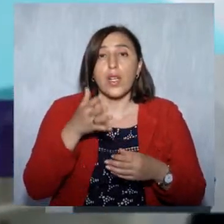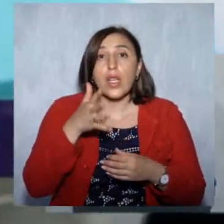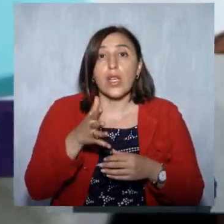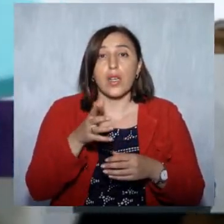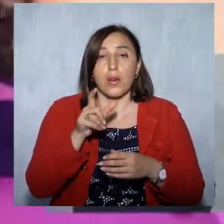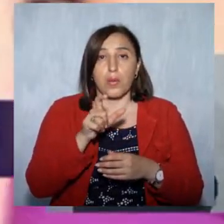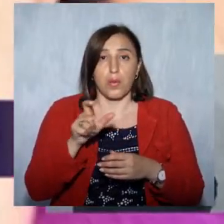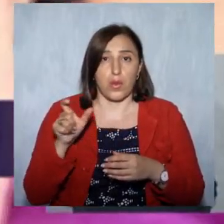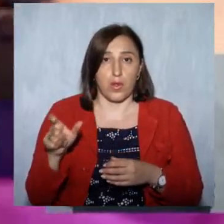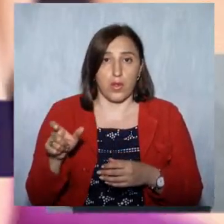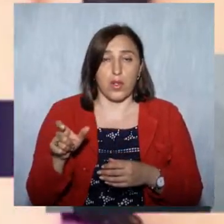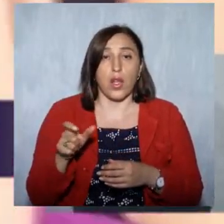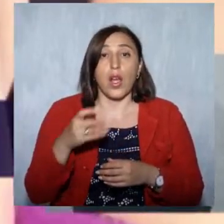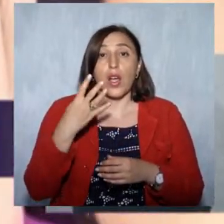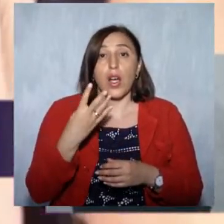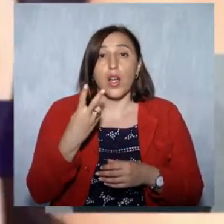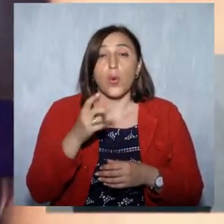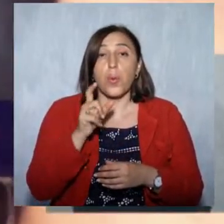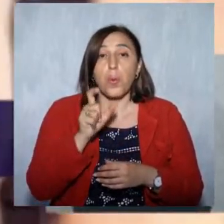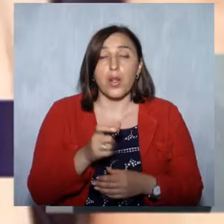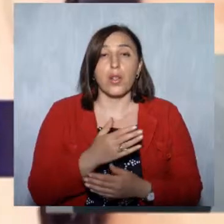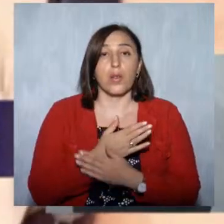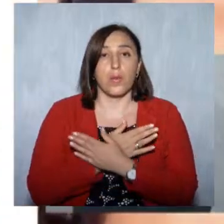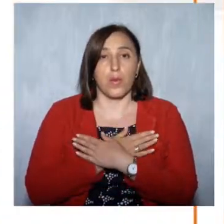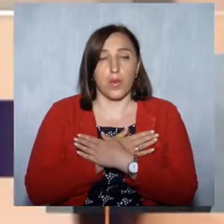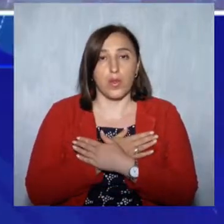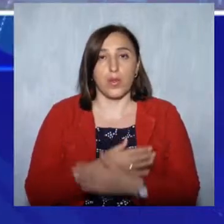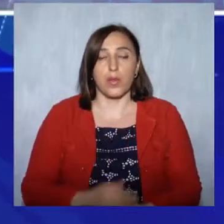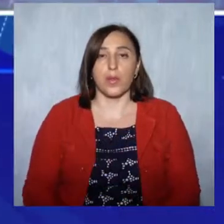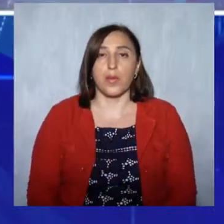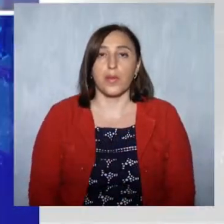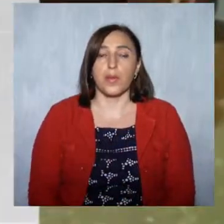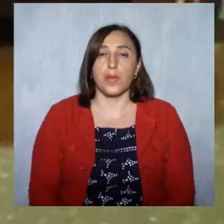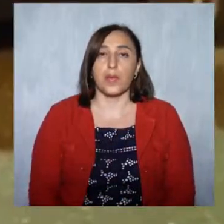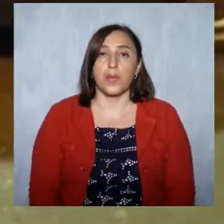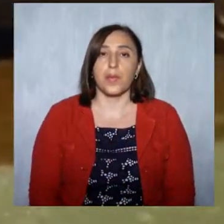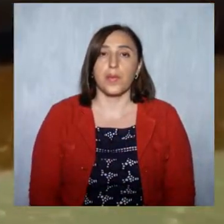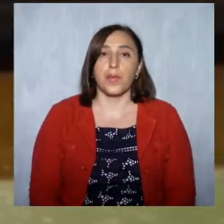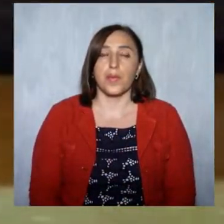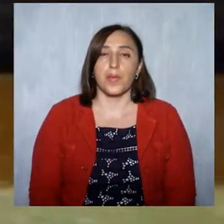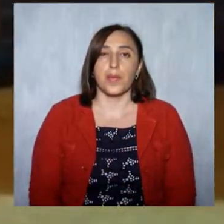դեպք է արձանագրվել, 42 մարդ մահացել է։